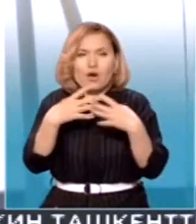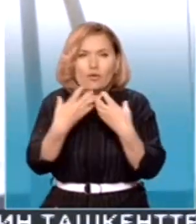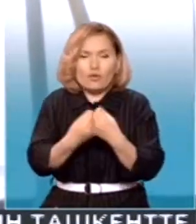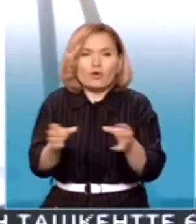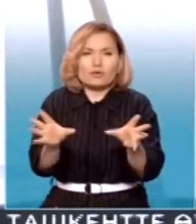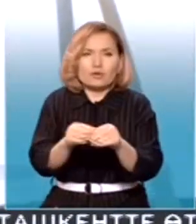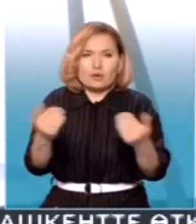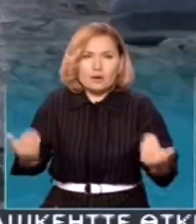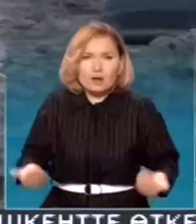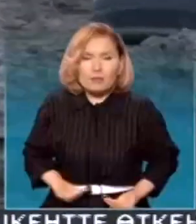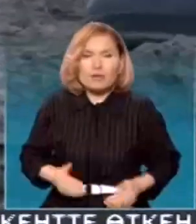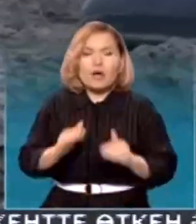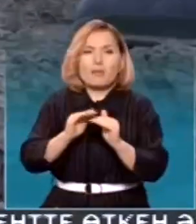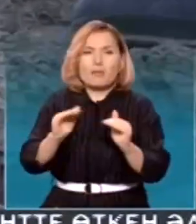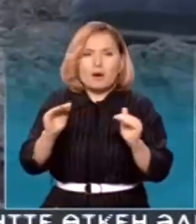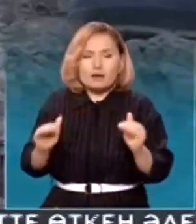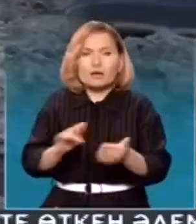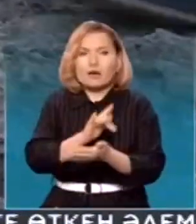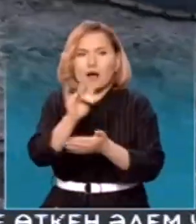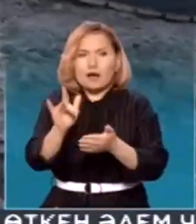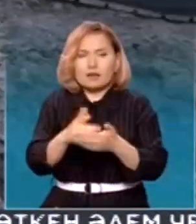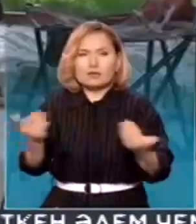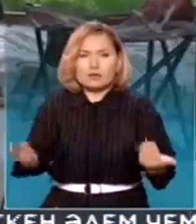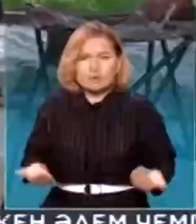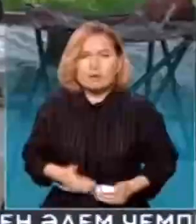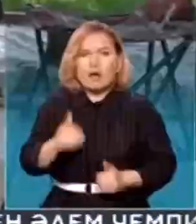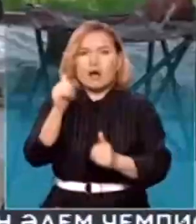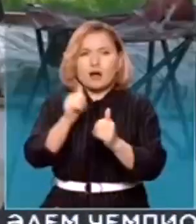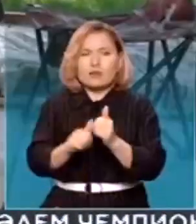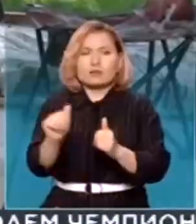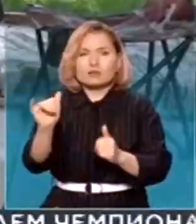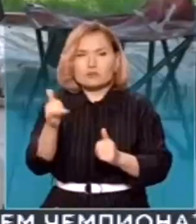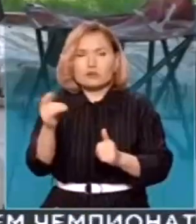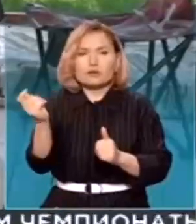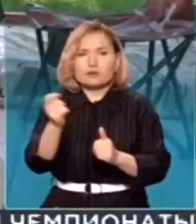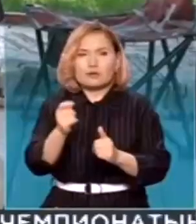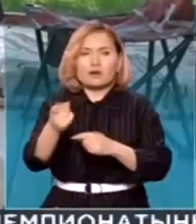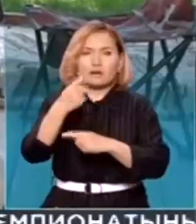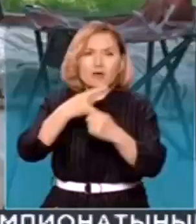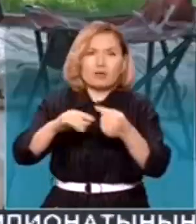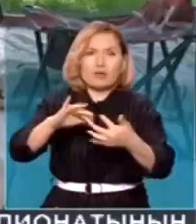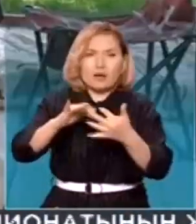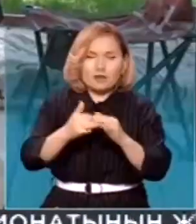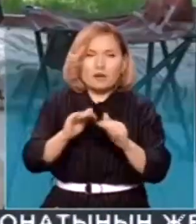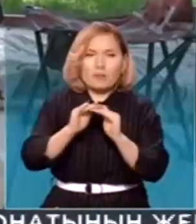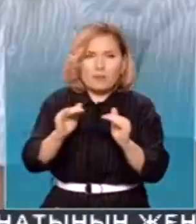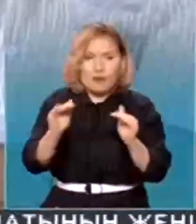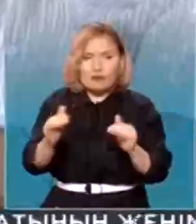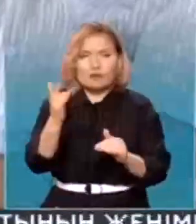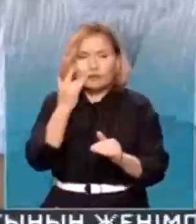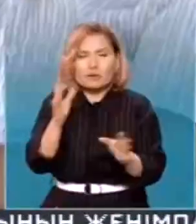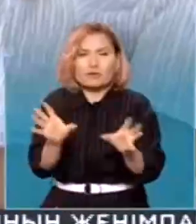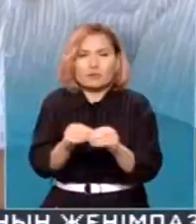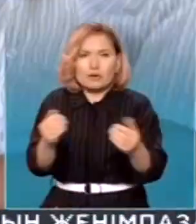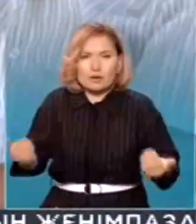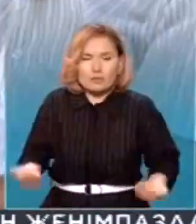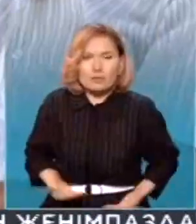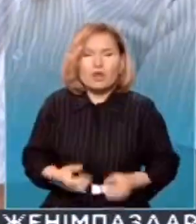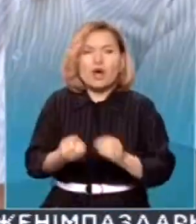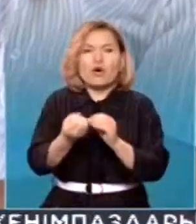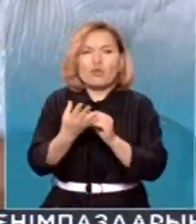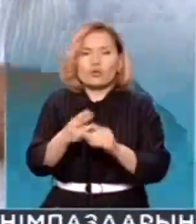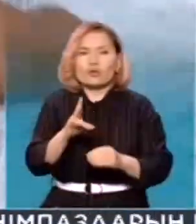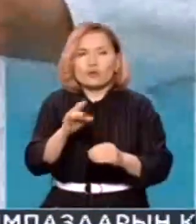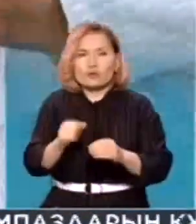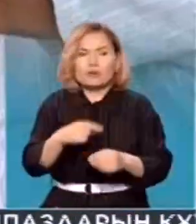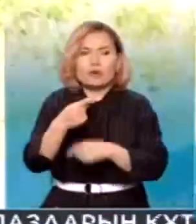де, әр демалыс сайын ауылға ат басын бұрады. Бұл қара шаңырақтағы әке-шешенің талабы. Өйткені 14 немере мен 3 шөберенің